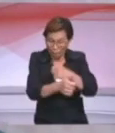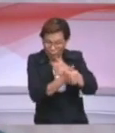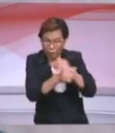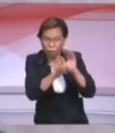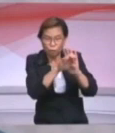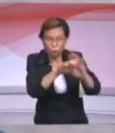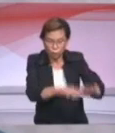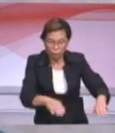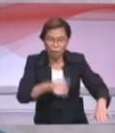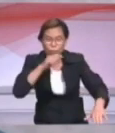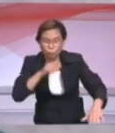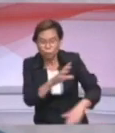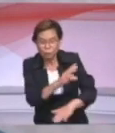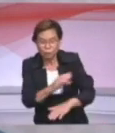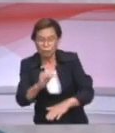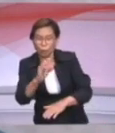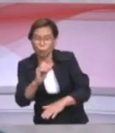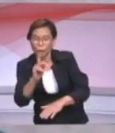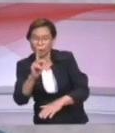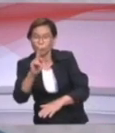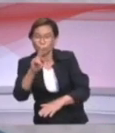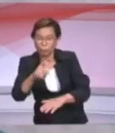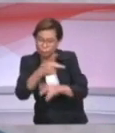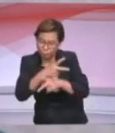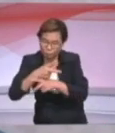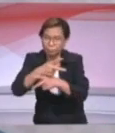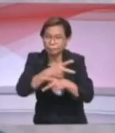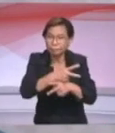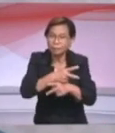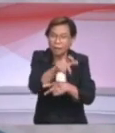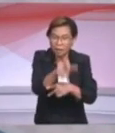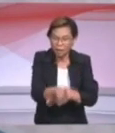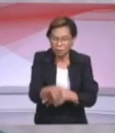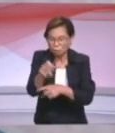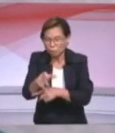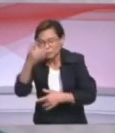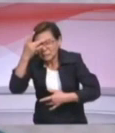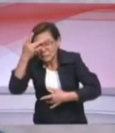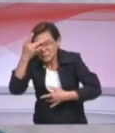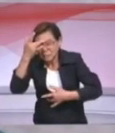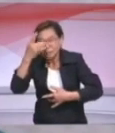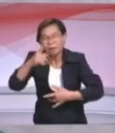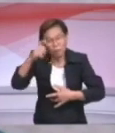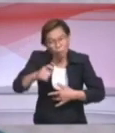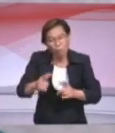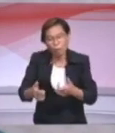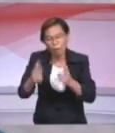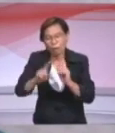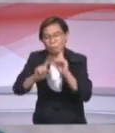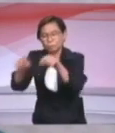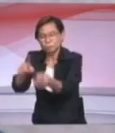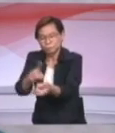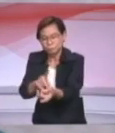kanak-kanak, warga emas dan orang kurang upaya perlu dilindungi. Manakala individu tidak sihat dan bergejala, dikehendaki segera